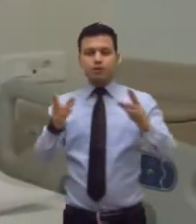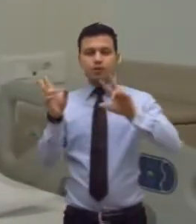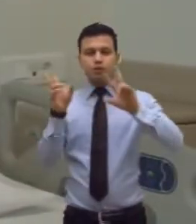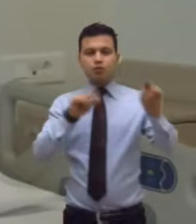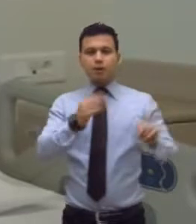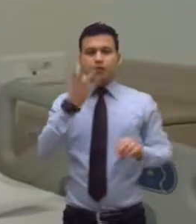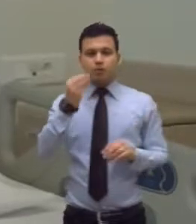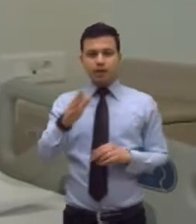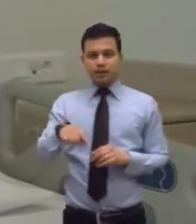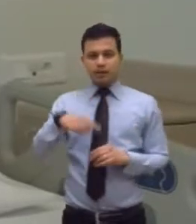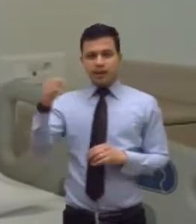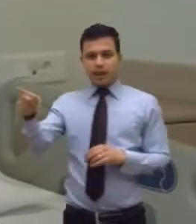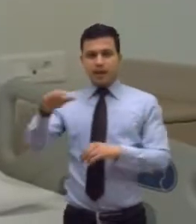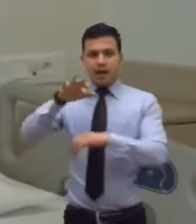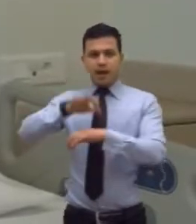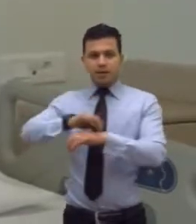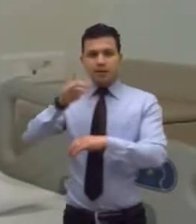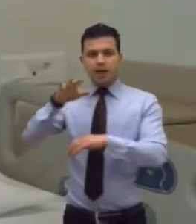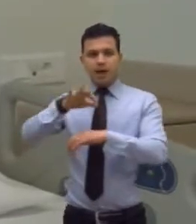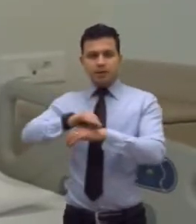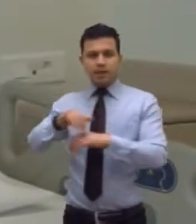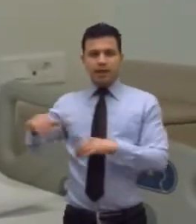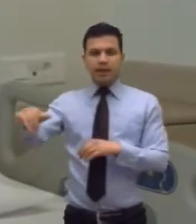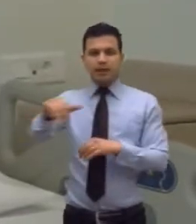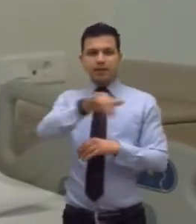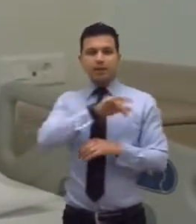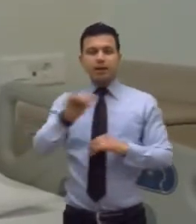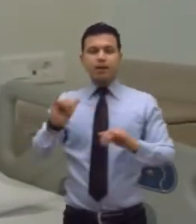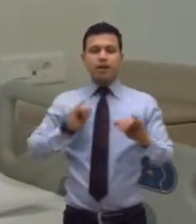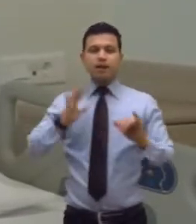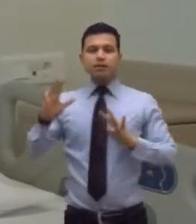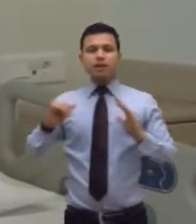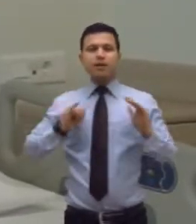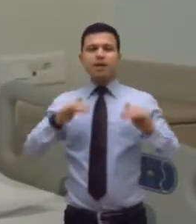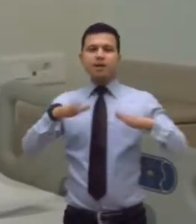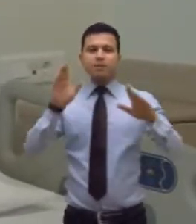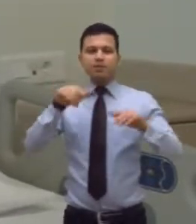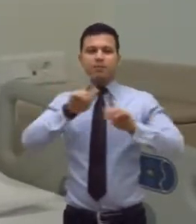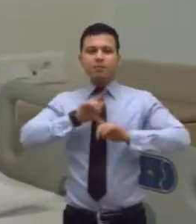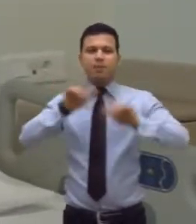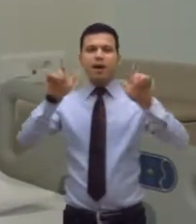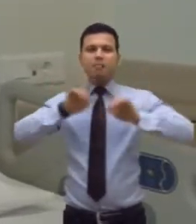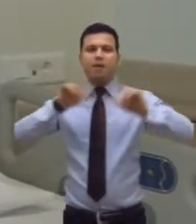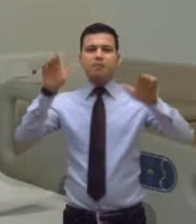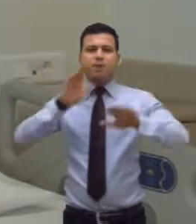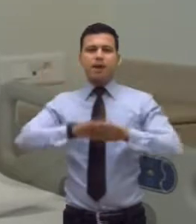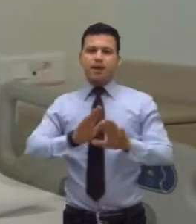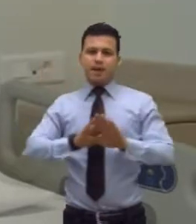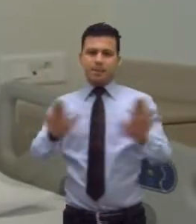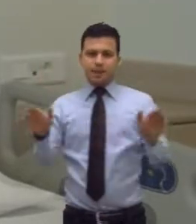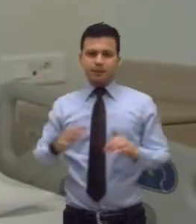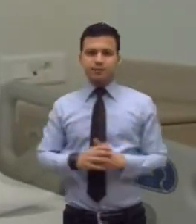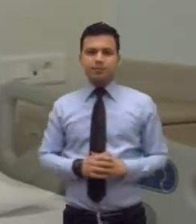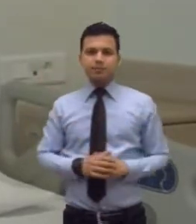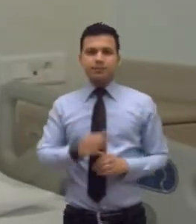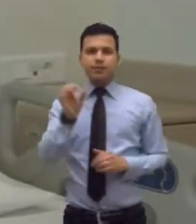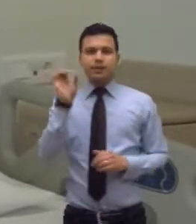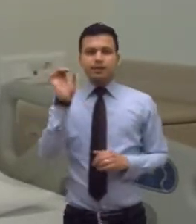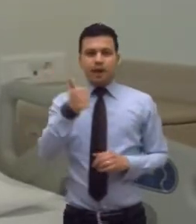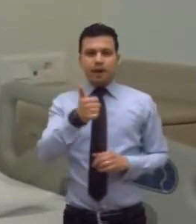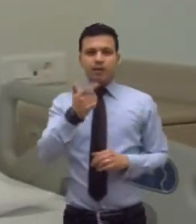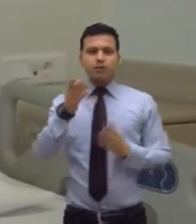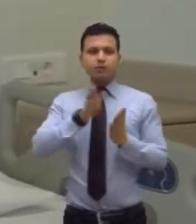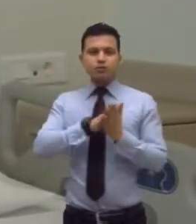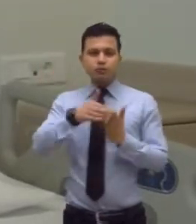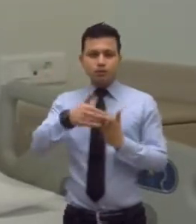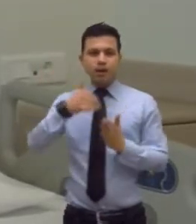Odanızda yatmakta olan diğer hasta ve hasta yakınını rahatsız etmemek adına lütfen gürültü yapmayınız.